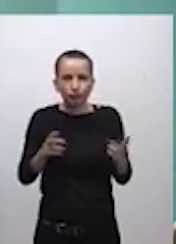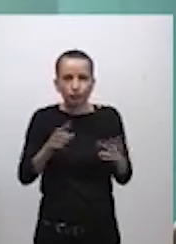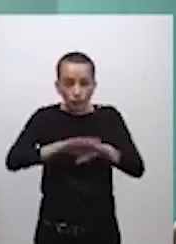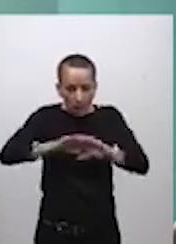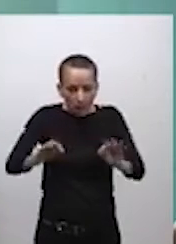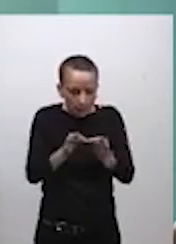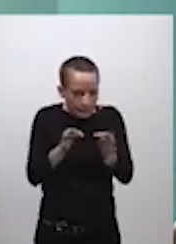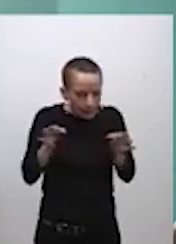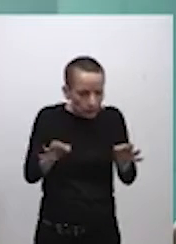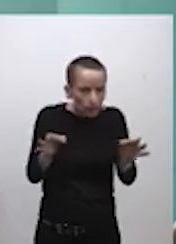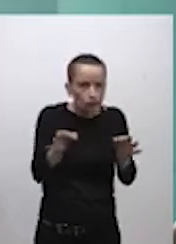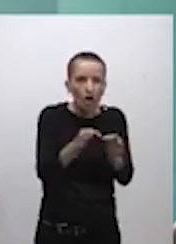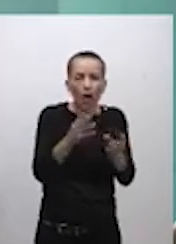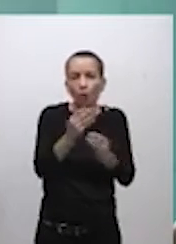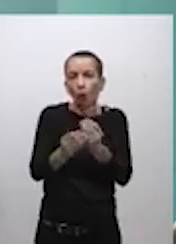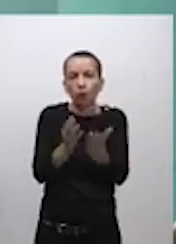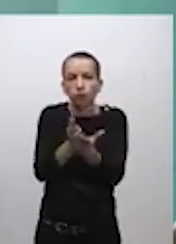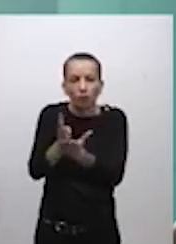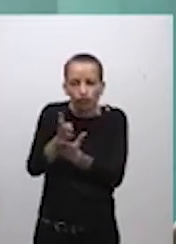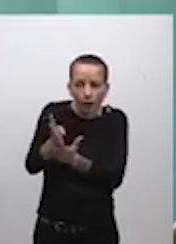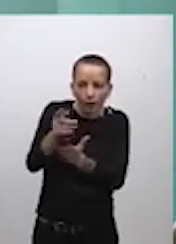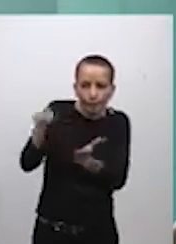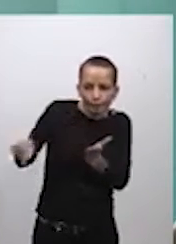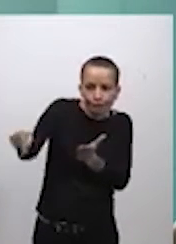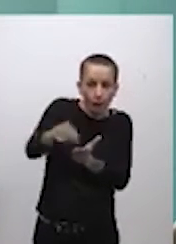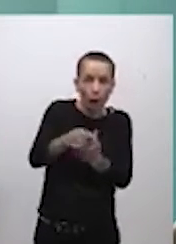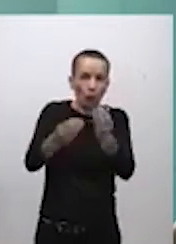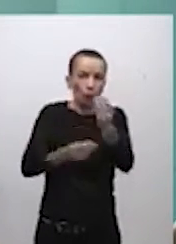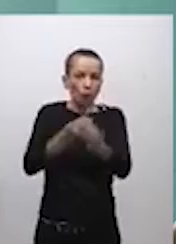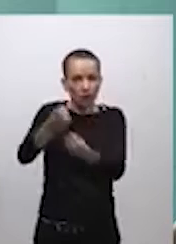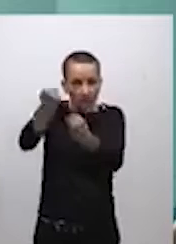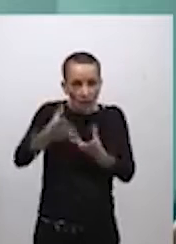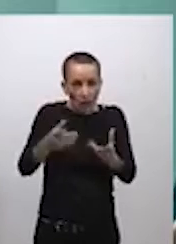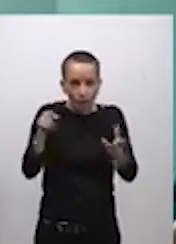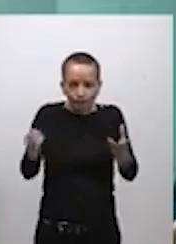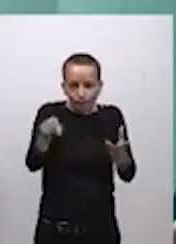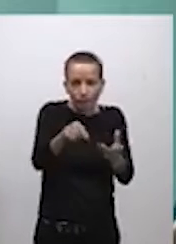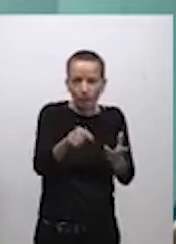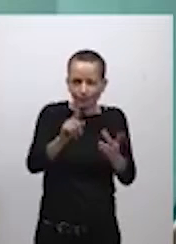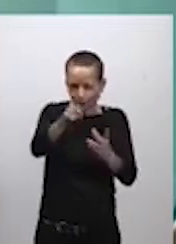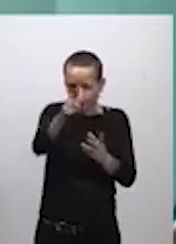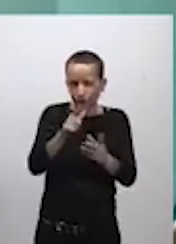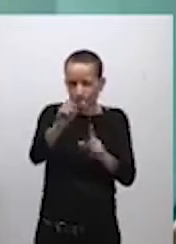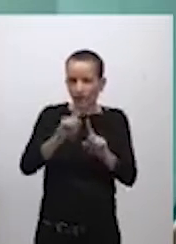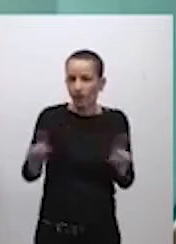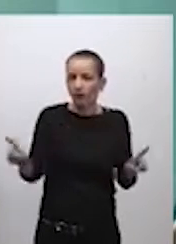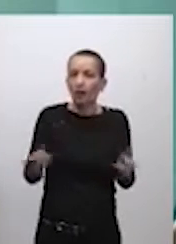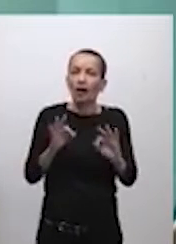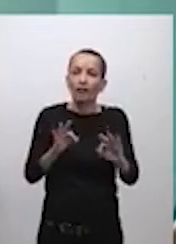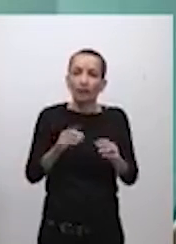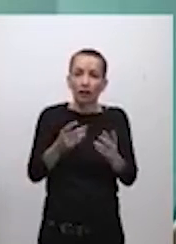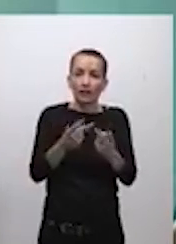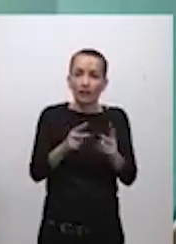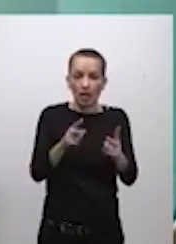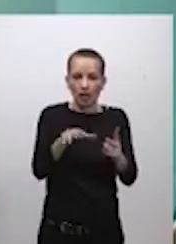territoriaux ou sur des projets, des événements. Donc on ne se parle pas tout à fait de la même chose. Sur la partie